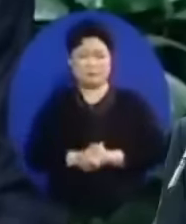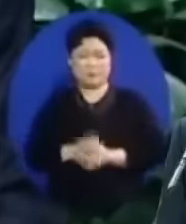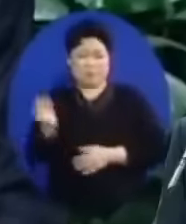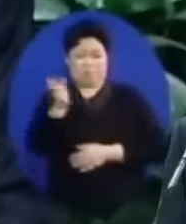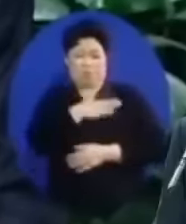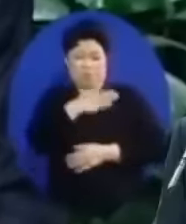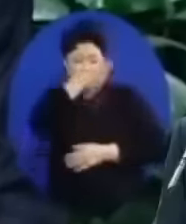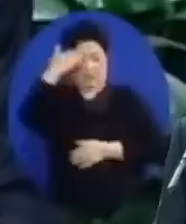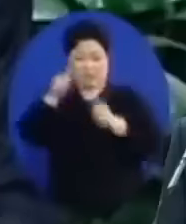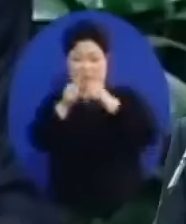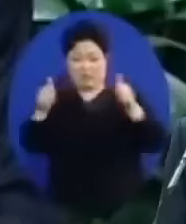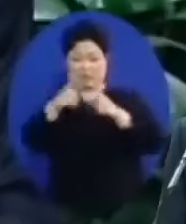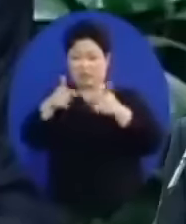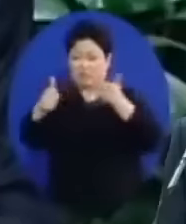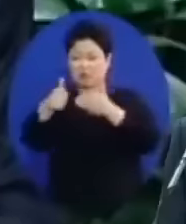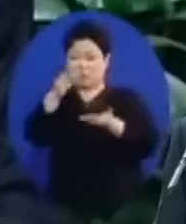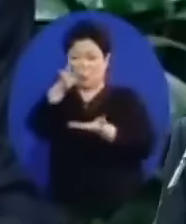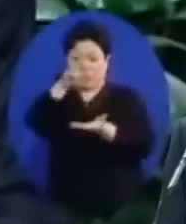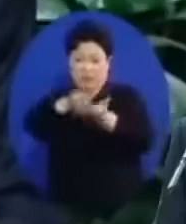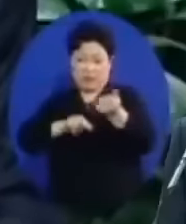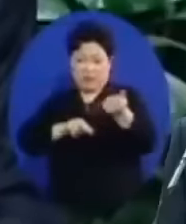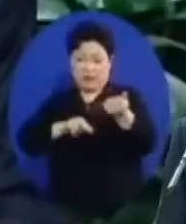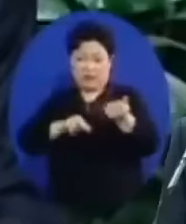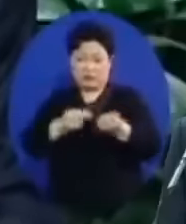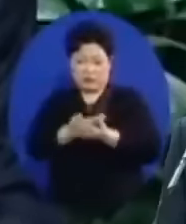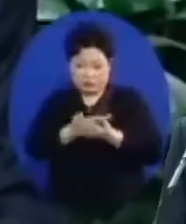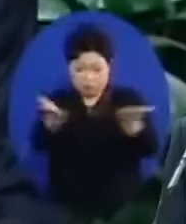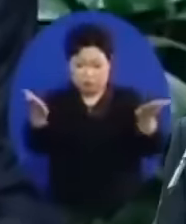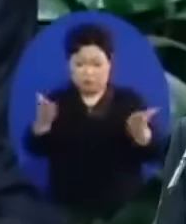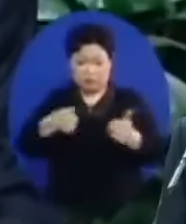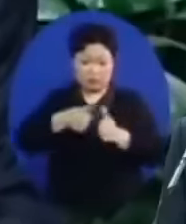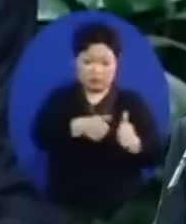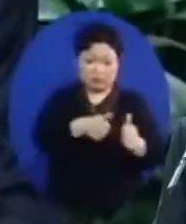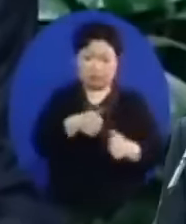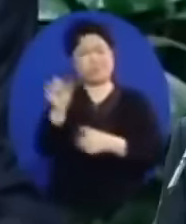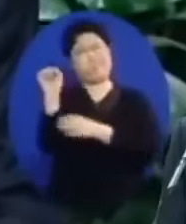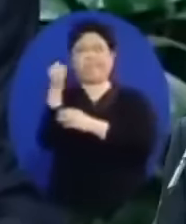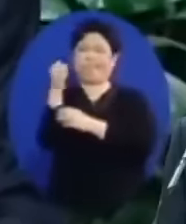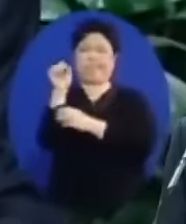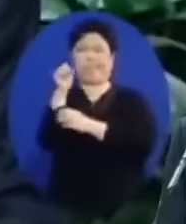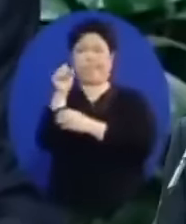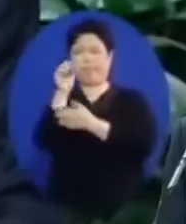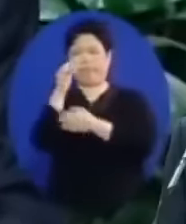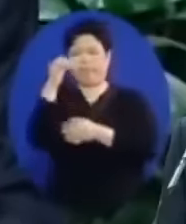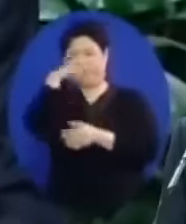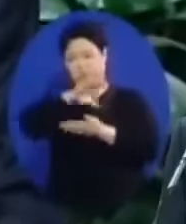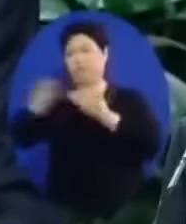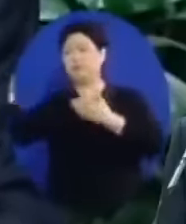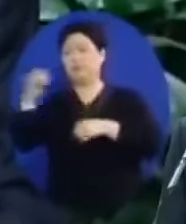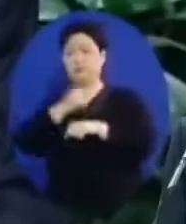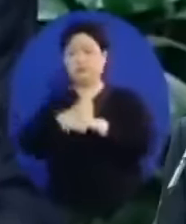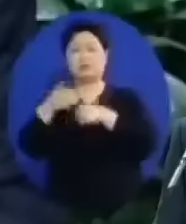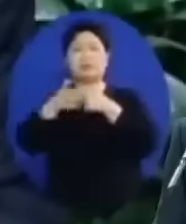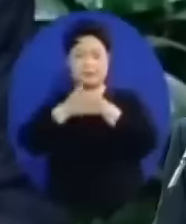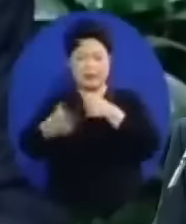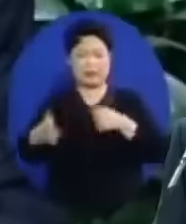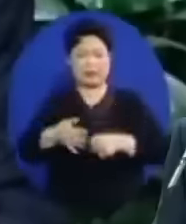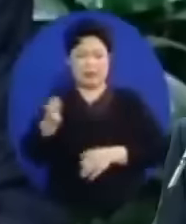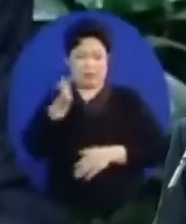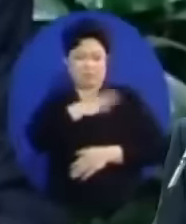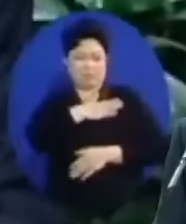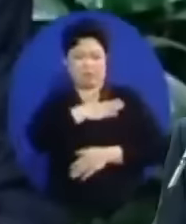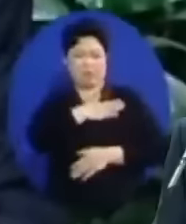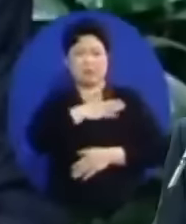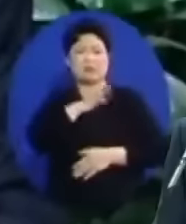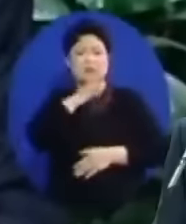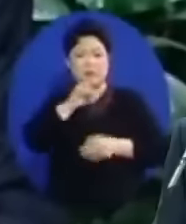부자 청년 보고 예수님이 재산 나누어주고 오라니까 따라왔습니까? 고개를 슬레슬레 흔들고 가버렸었습니다. 그러기 때문에 부자들이